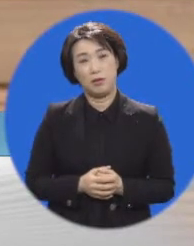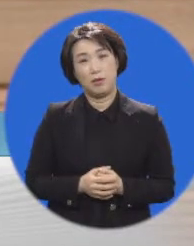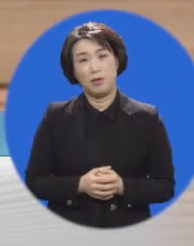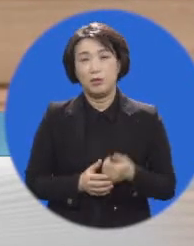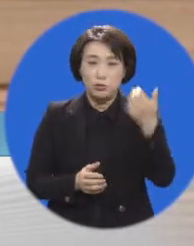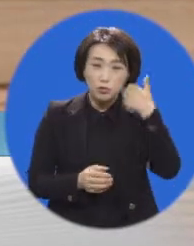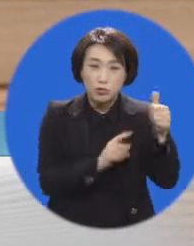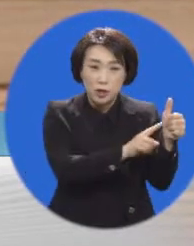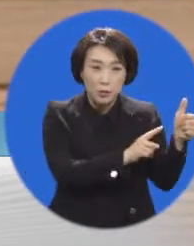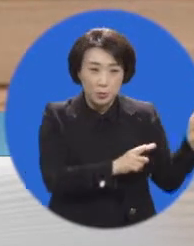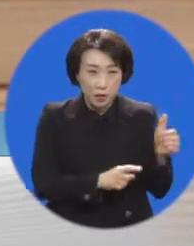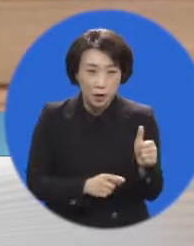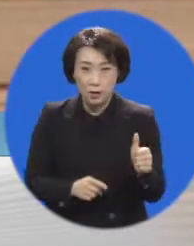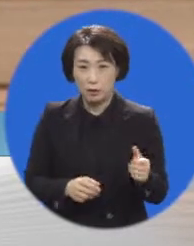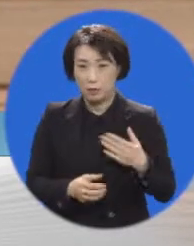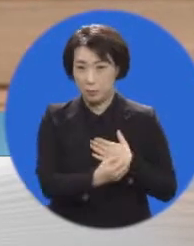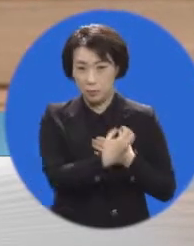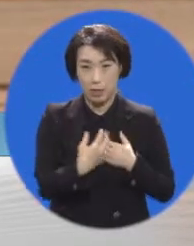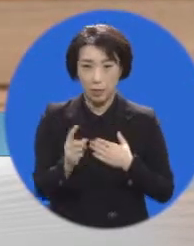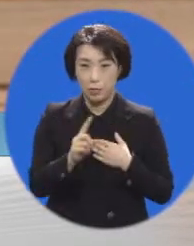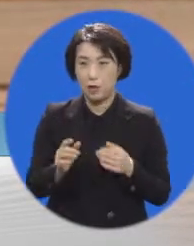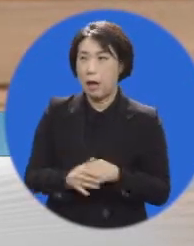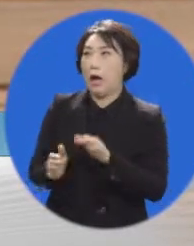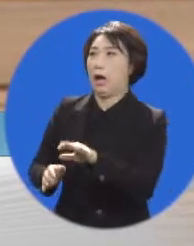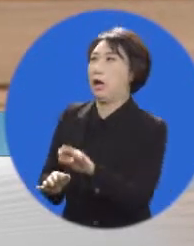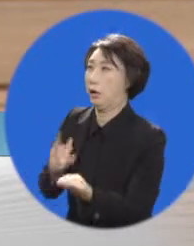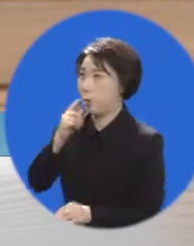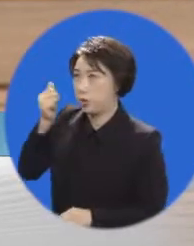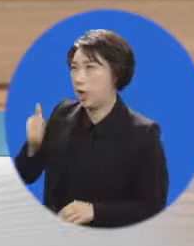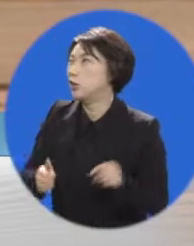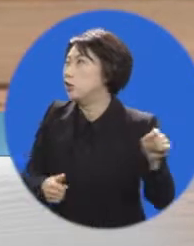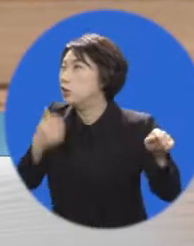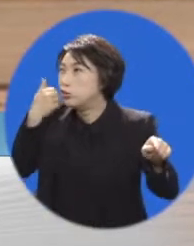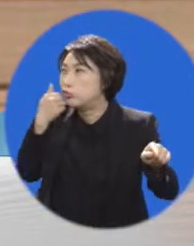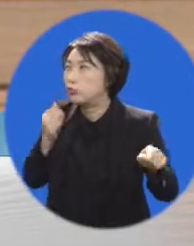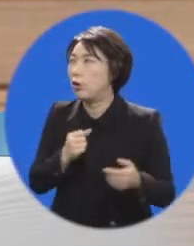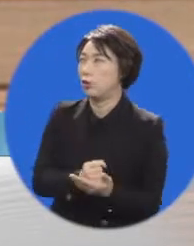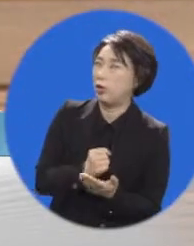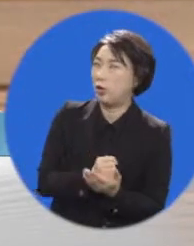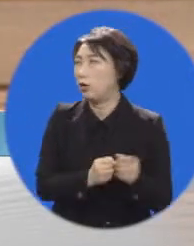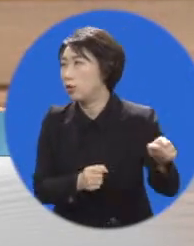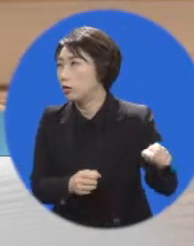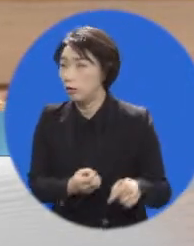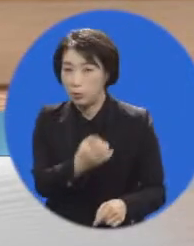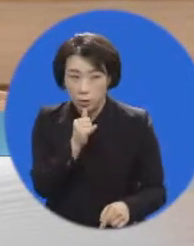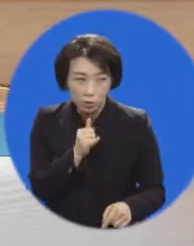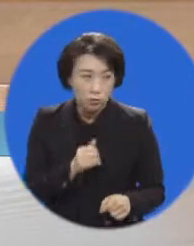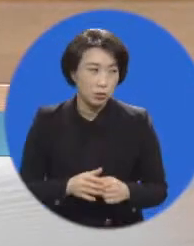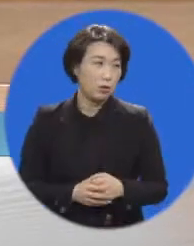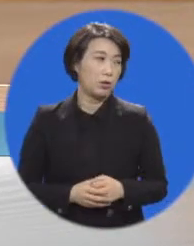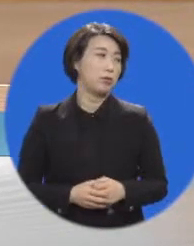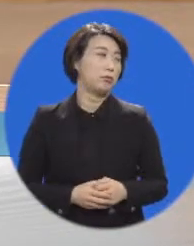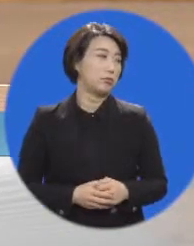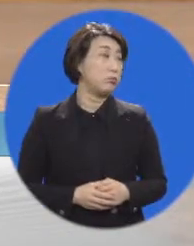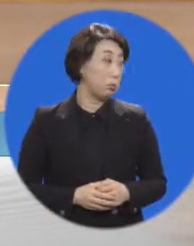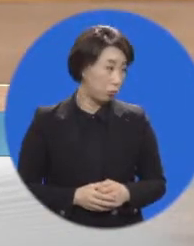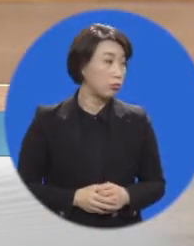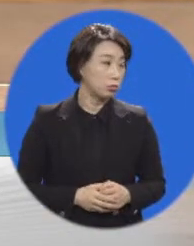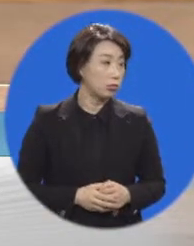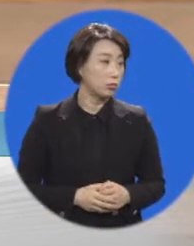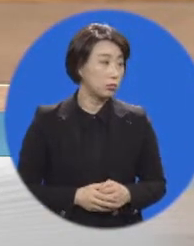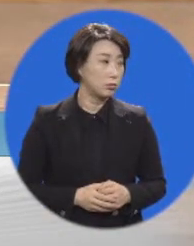어떤 사람들이 와서 그렇게 말을 해요. 목사님 이러고 저러고 이러고 저러고 해요. 그래요?